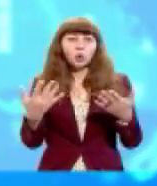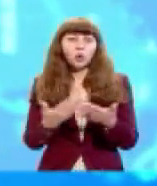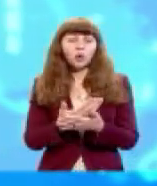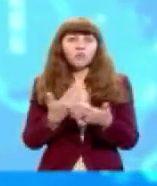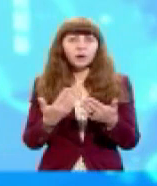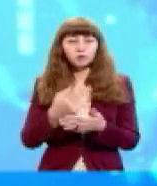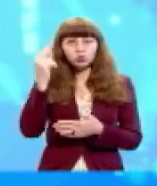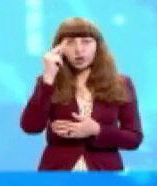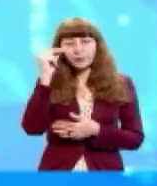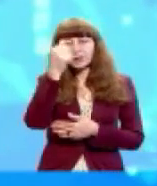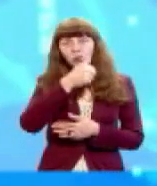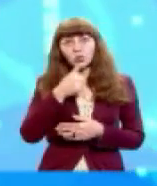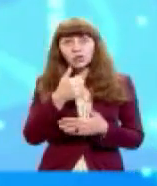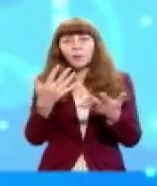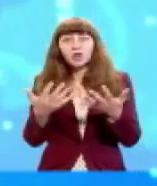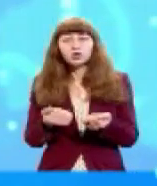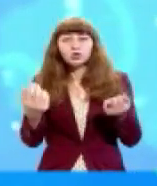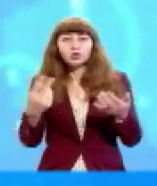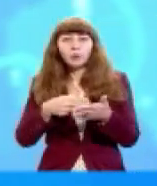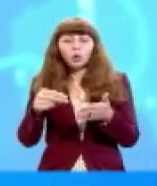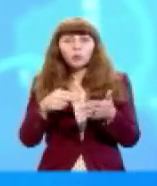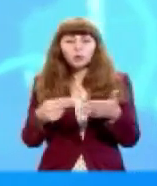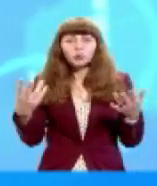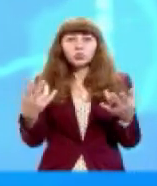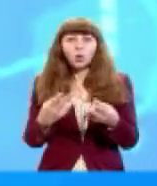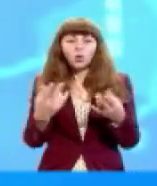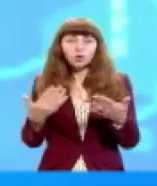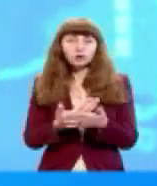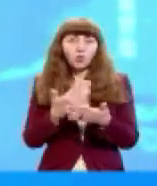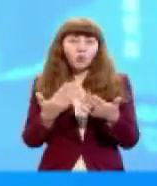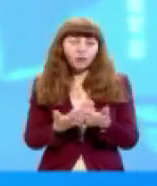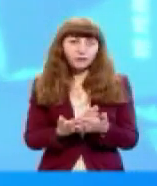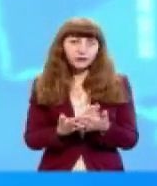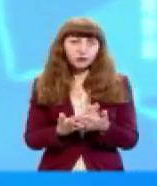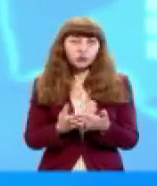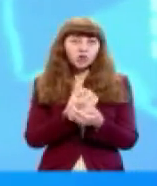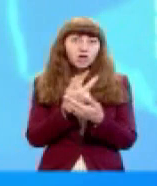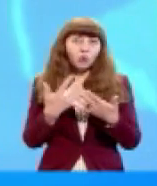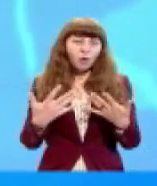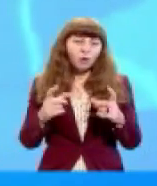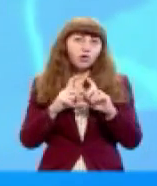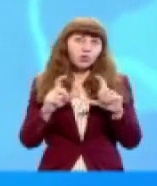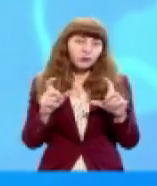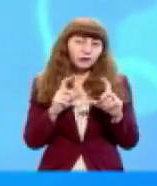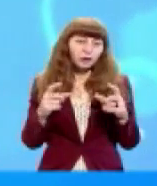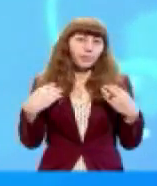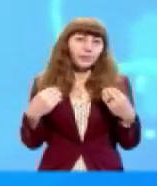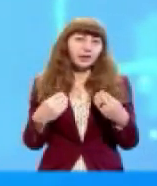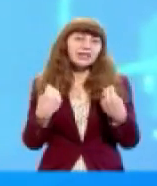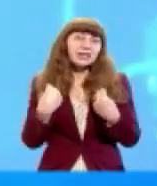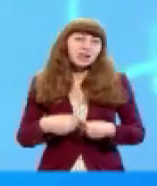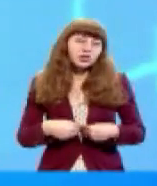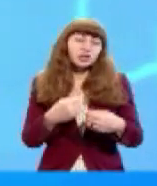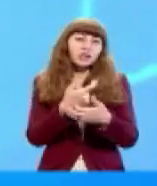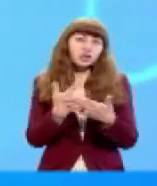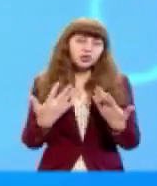қажетті құралдар алуға бөлінетін көмек. Қазіргі уақытта 3 мыңға жуық білім алушыға аталмыш көмек көрсетілген. Жәрдемақыны кімдер ала алады